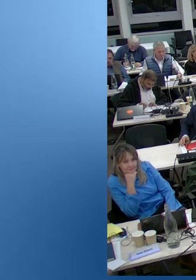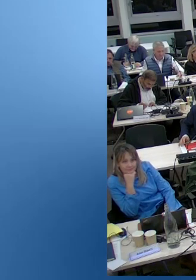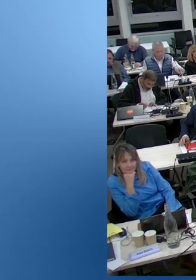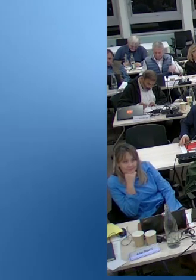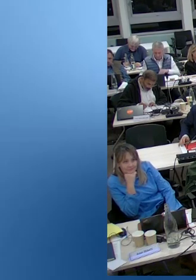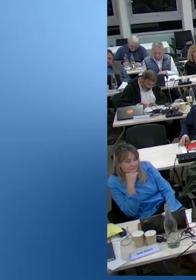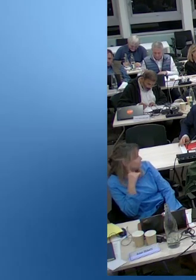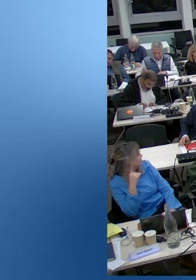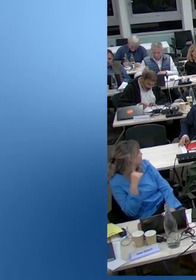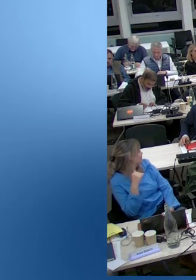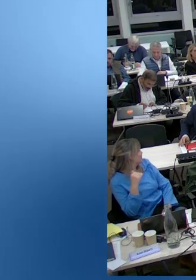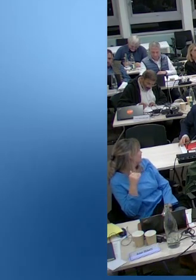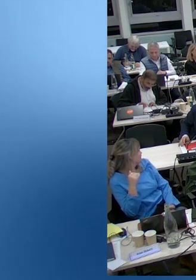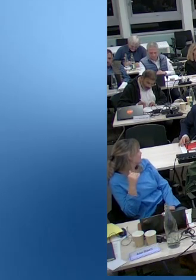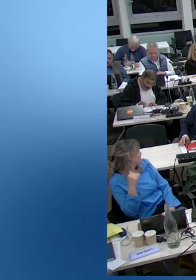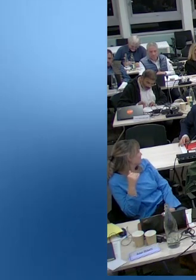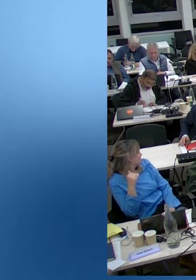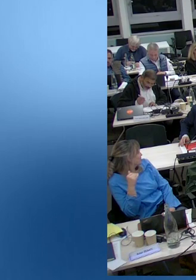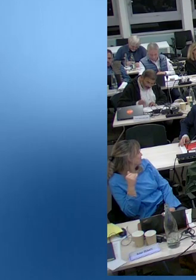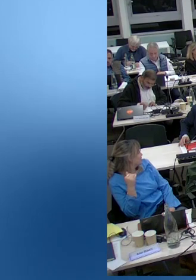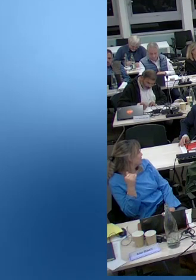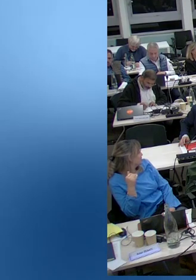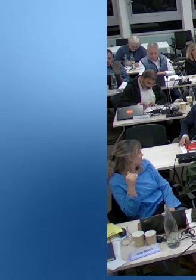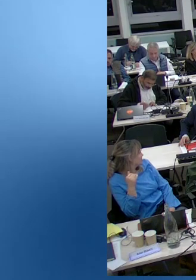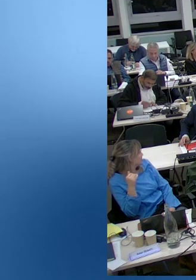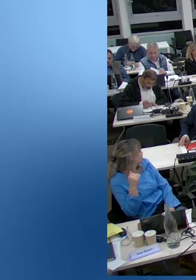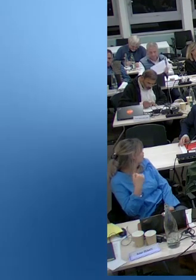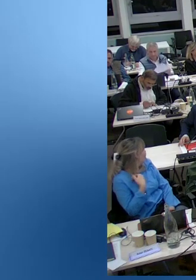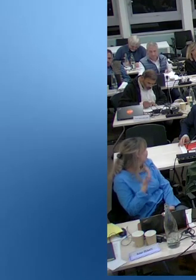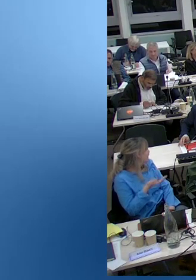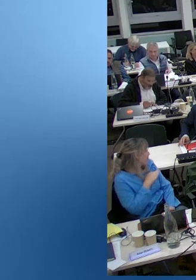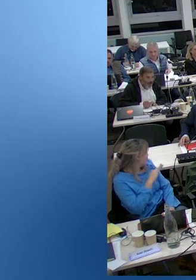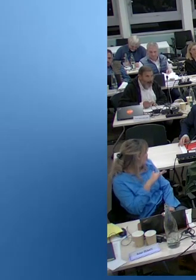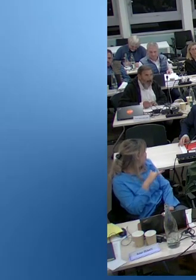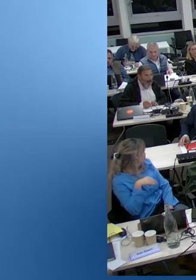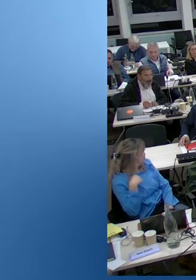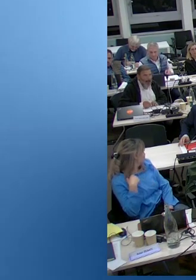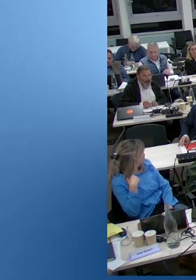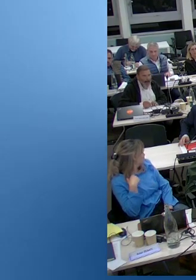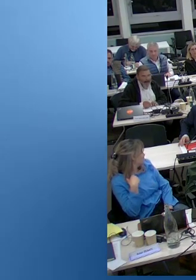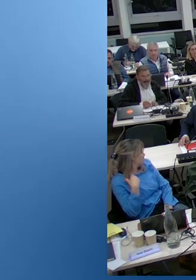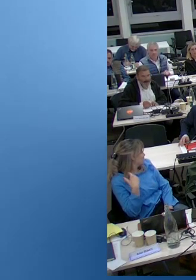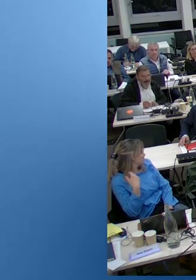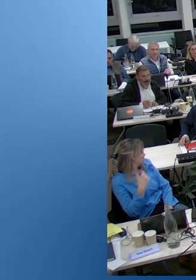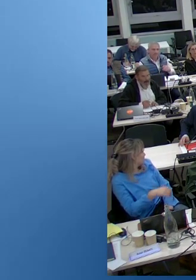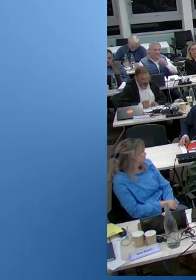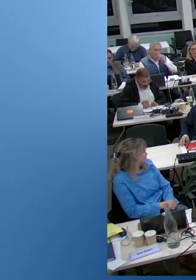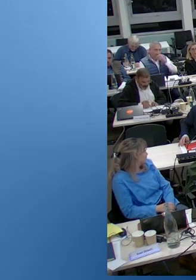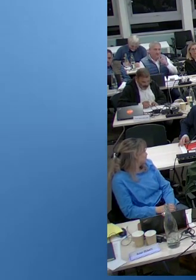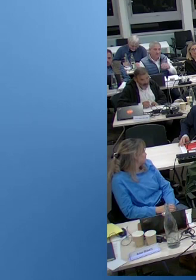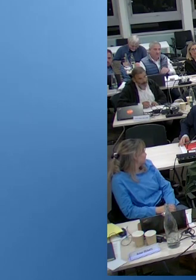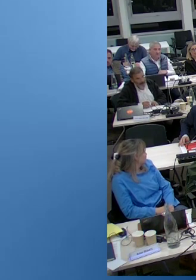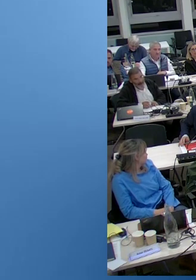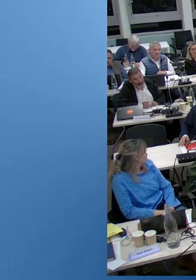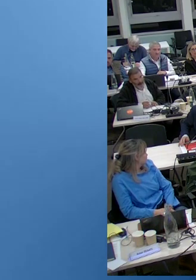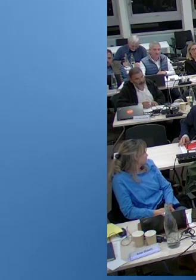noté pour le vote dissocié pour fusé pour le reste positif les autres groupes positifs si vous pouvez juste exprimez vos votes quand même